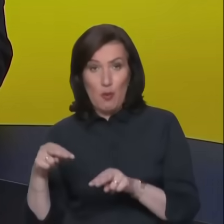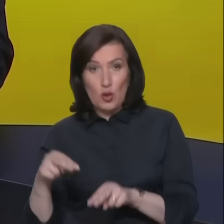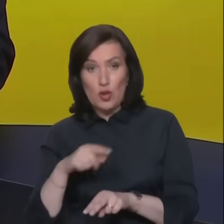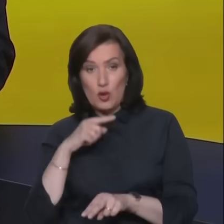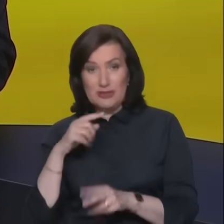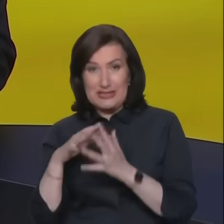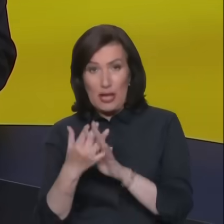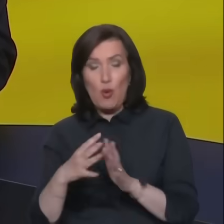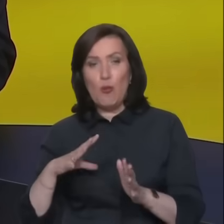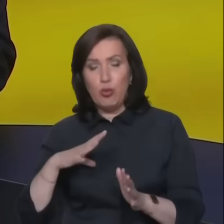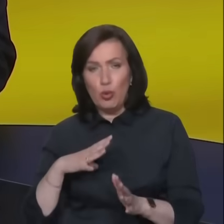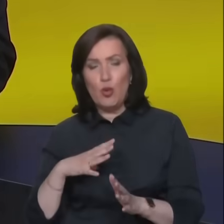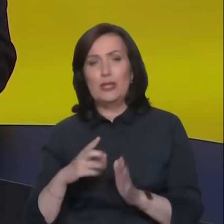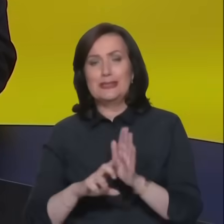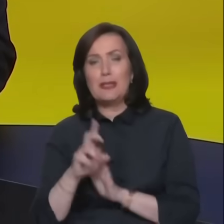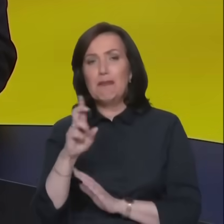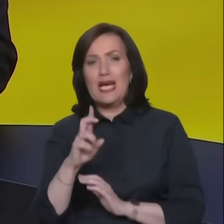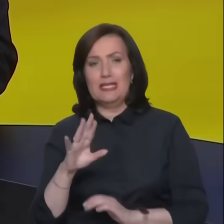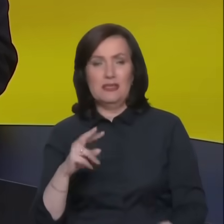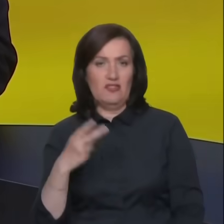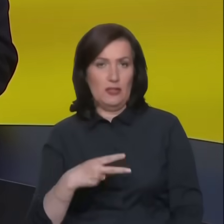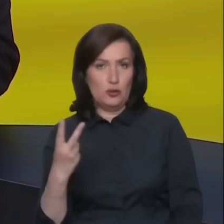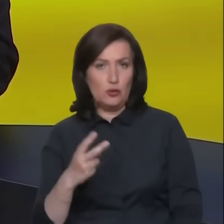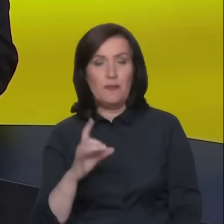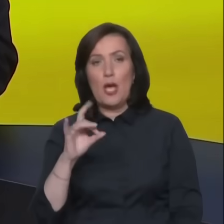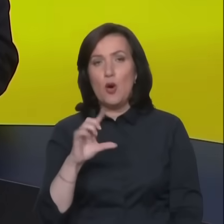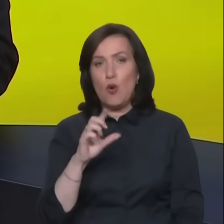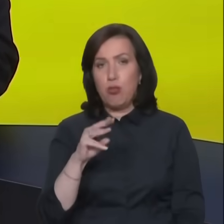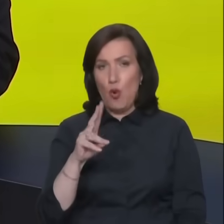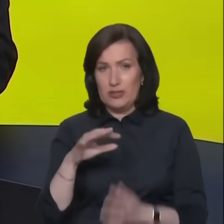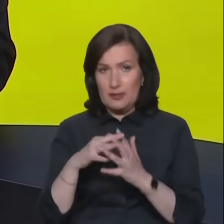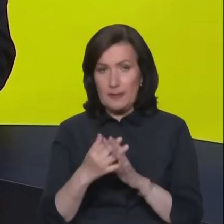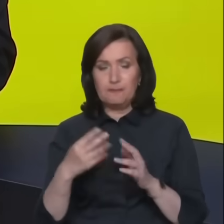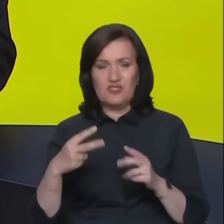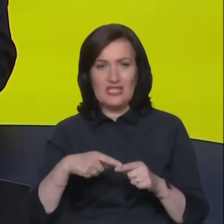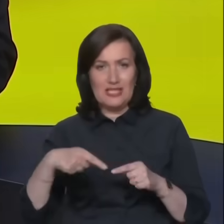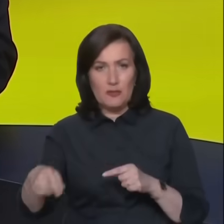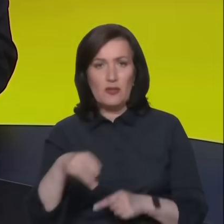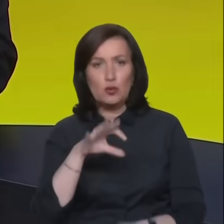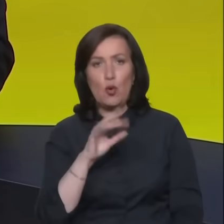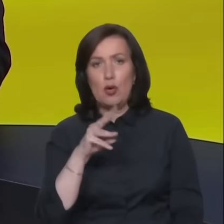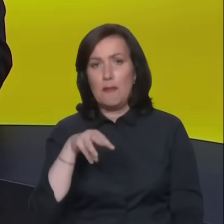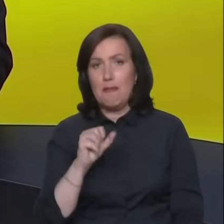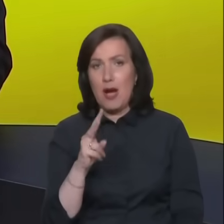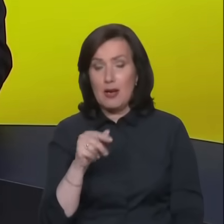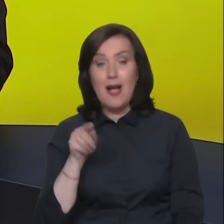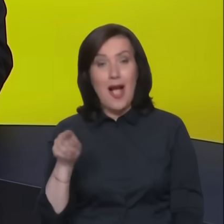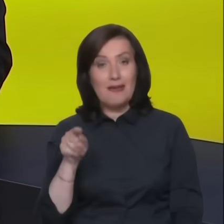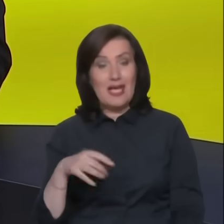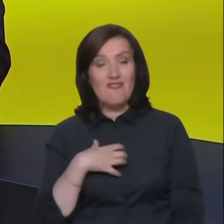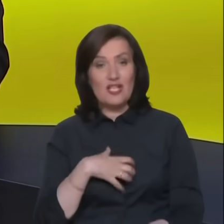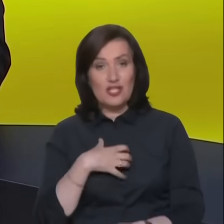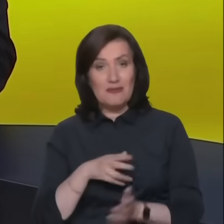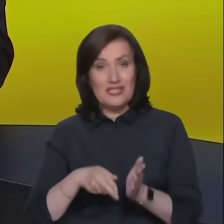перебувало з березня 2022 робота на розташована за 20 км від Токмака а там важливий